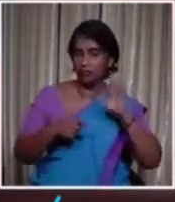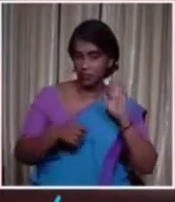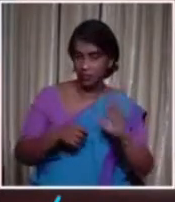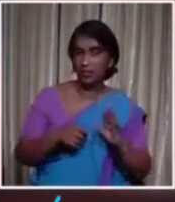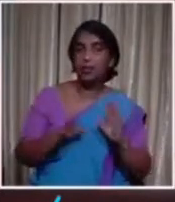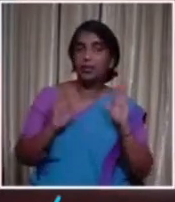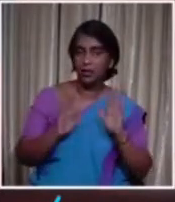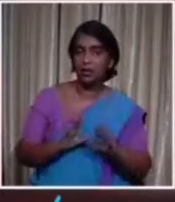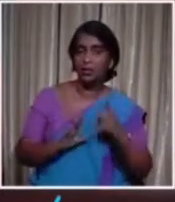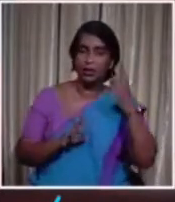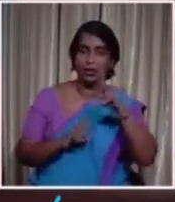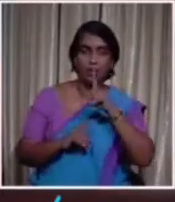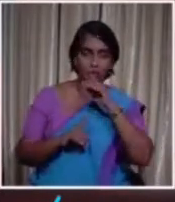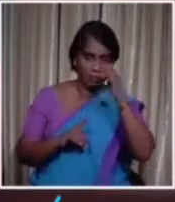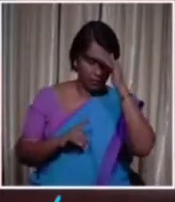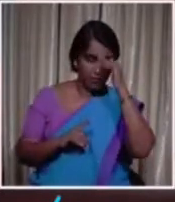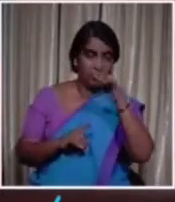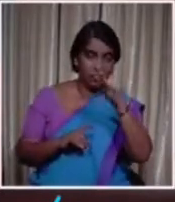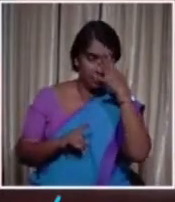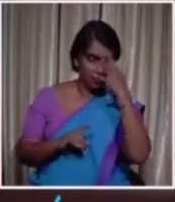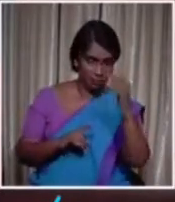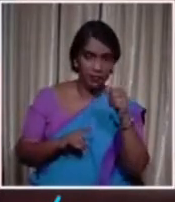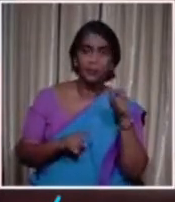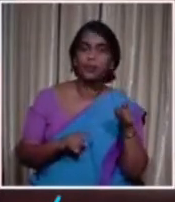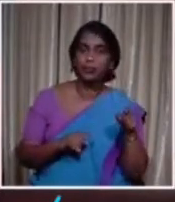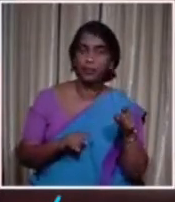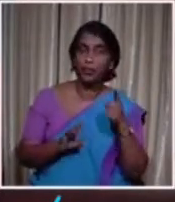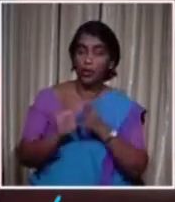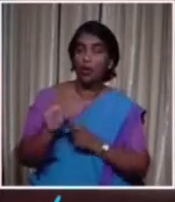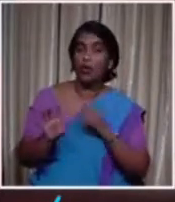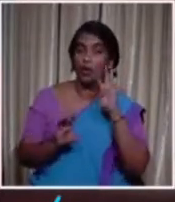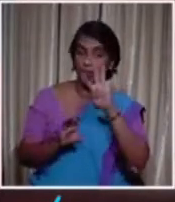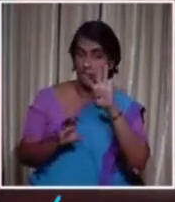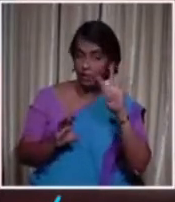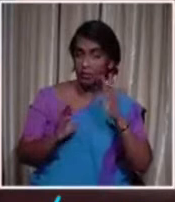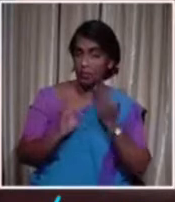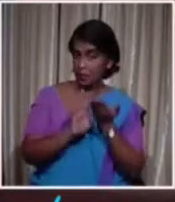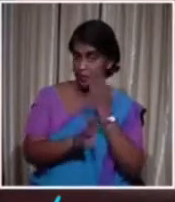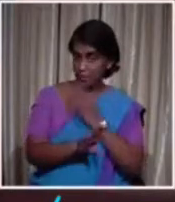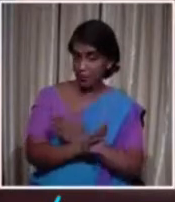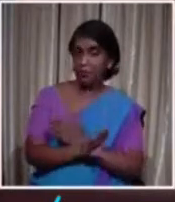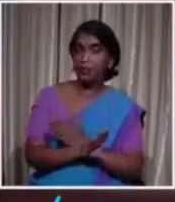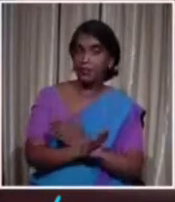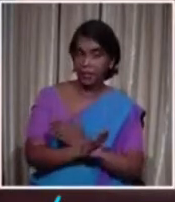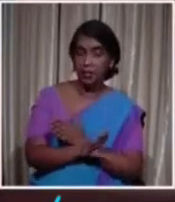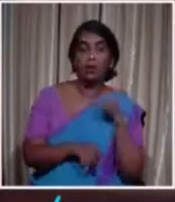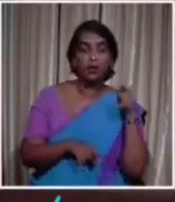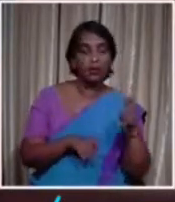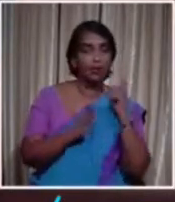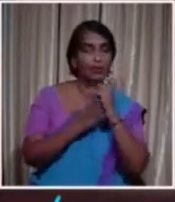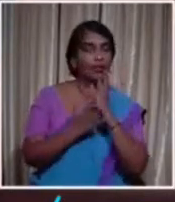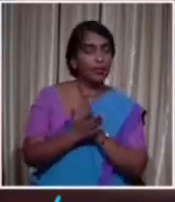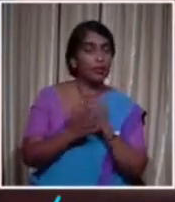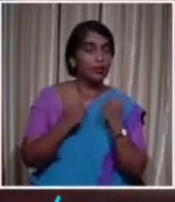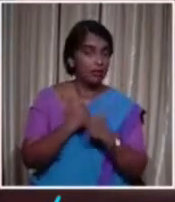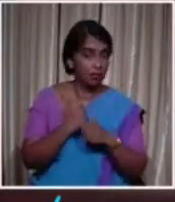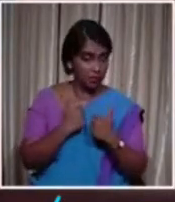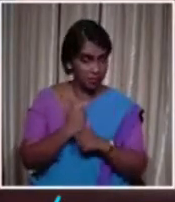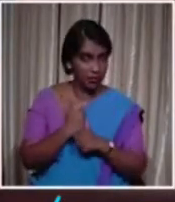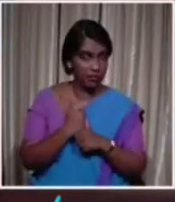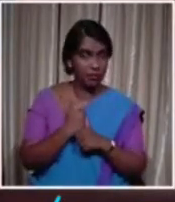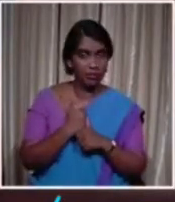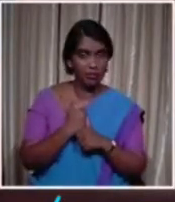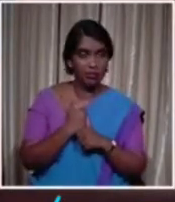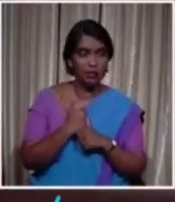अब नियोजकता मतक त्यागन और हतली सतर कड़ी से मे व्यवस्था हदन कट